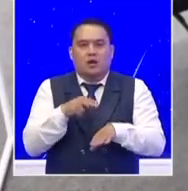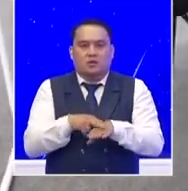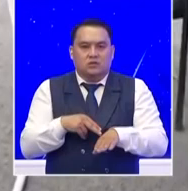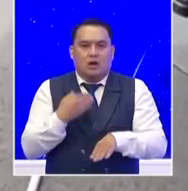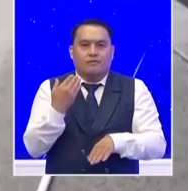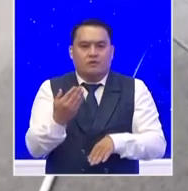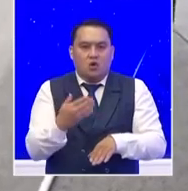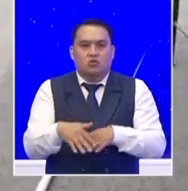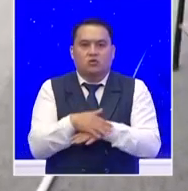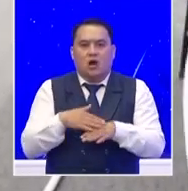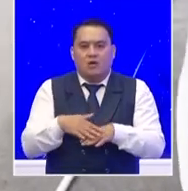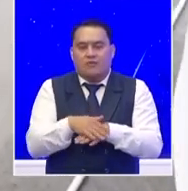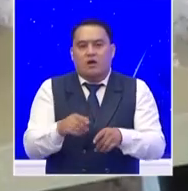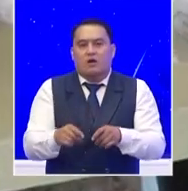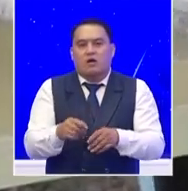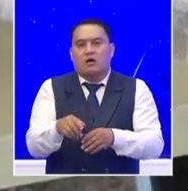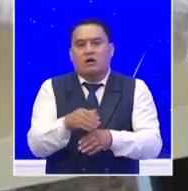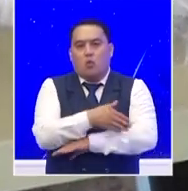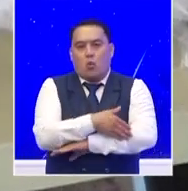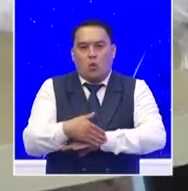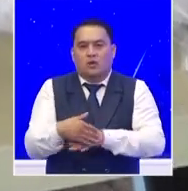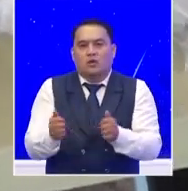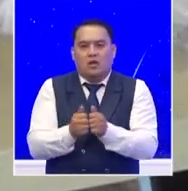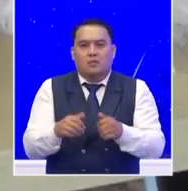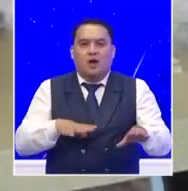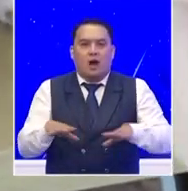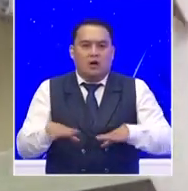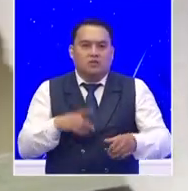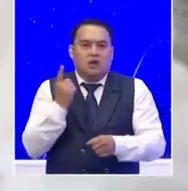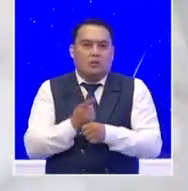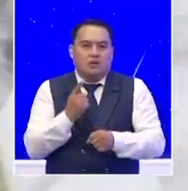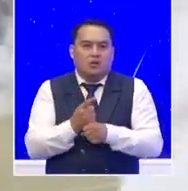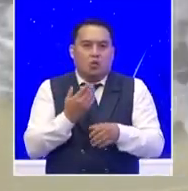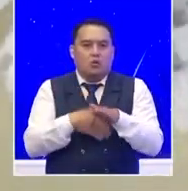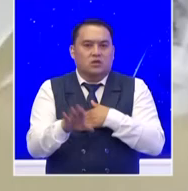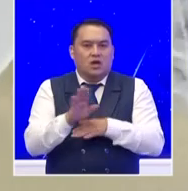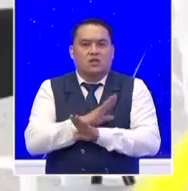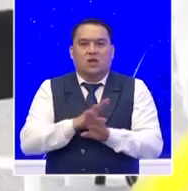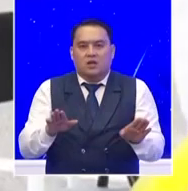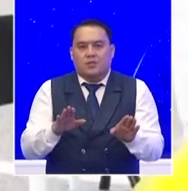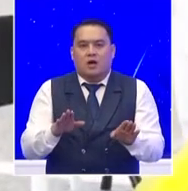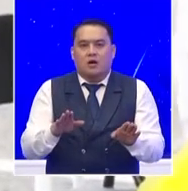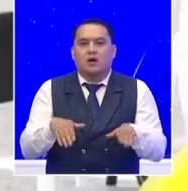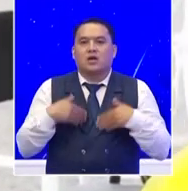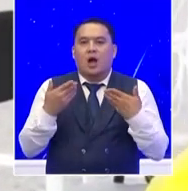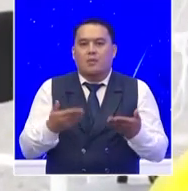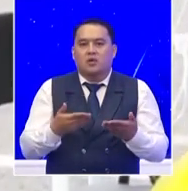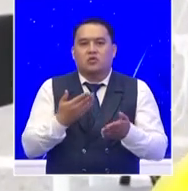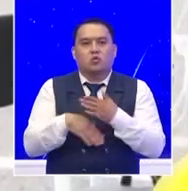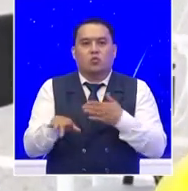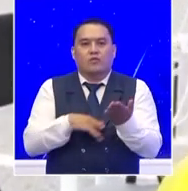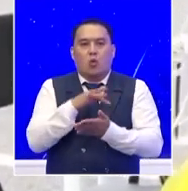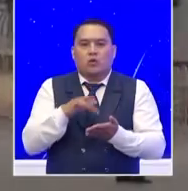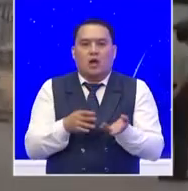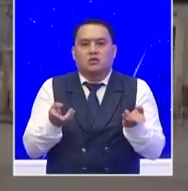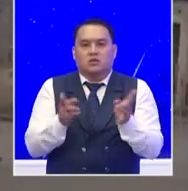оцеплена полицией. Жителям кварталов, расположенных рядом с рынком, запрещено их покидать. Остальным пекинцам рекомендуется не выезжать из